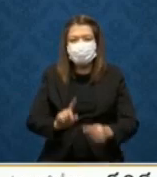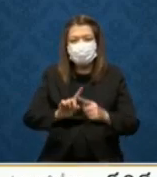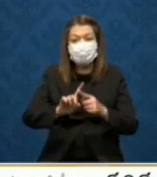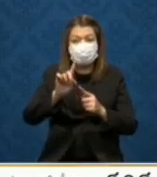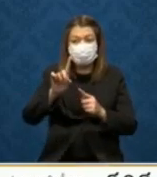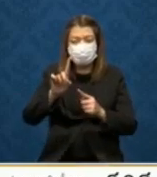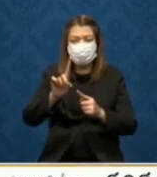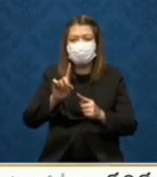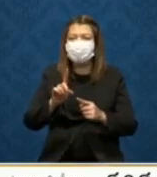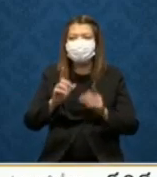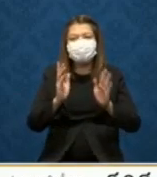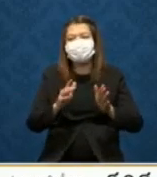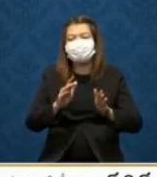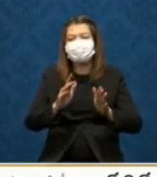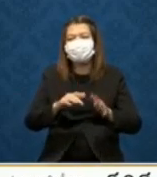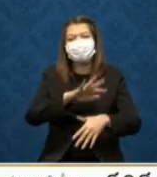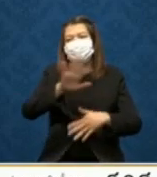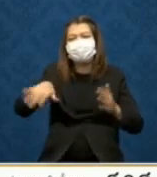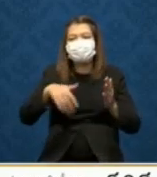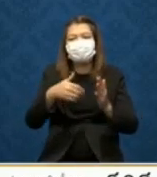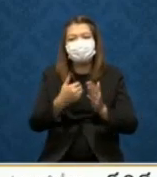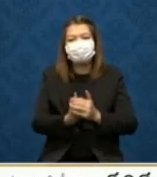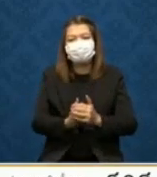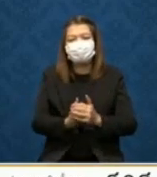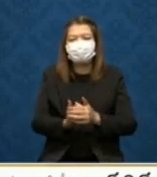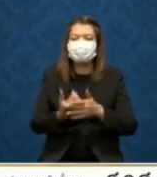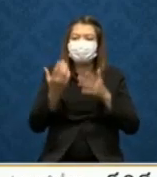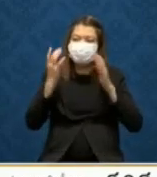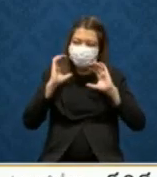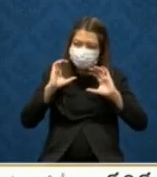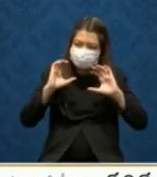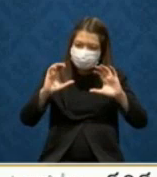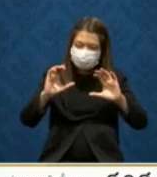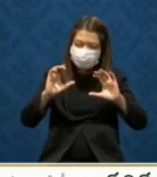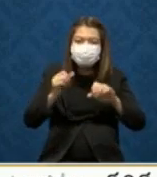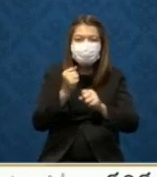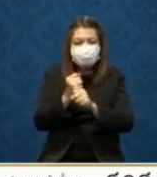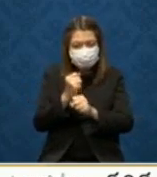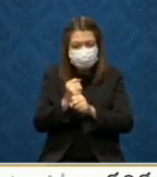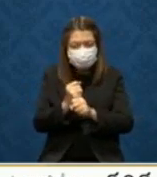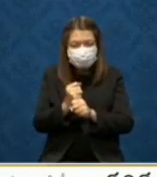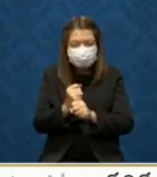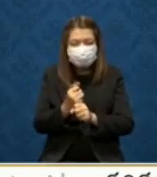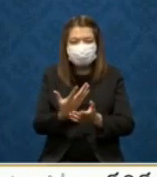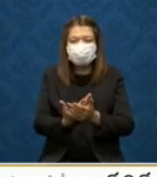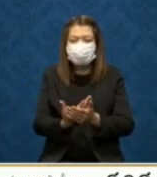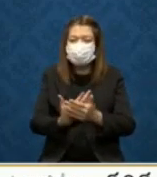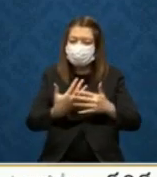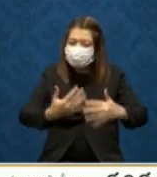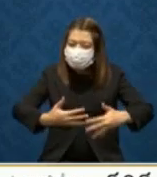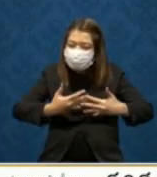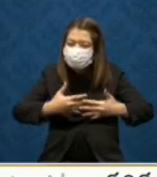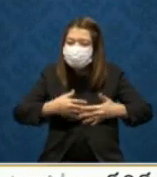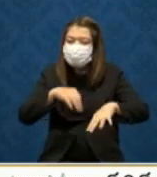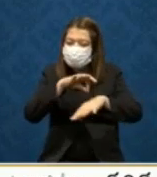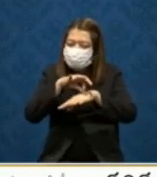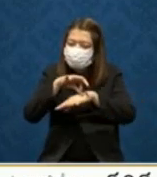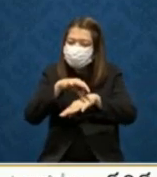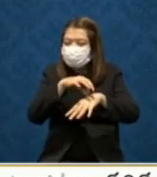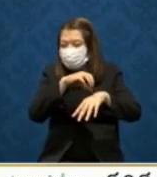่าทุกสิ่งท่านด้อยฆ่าข้าราชการท่านหาผลประโยชน์จากการยกย้าย